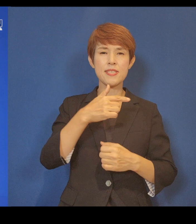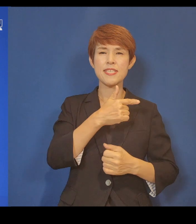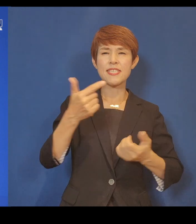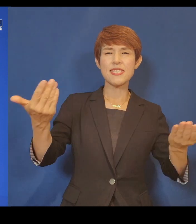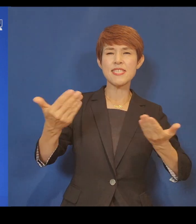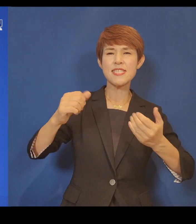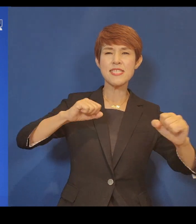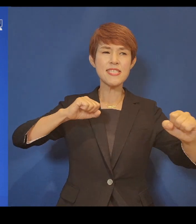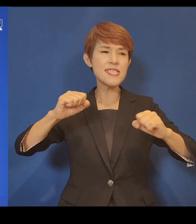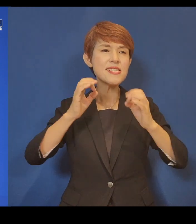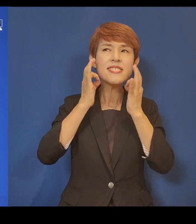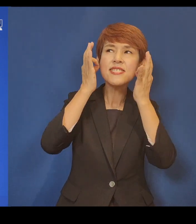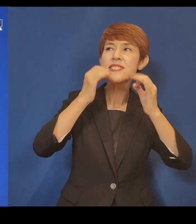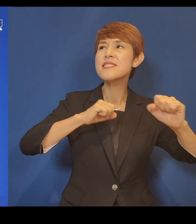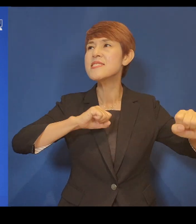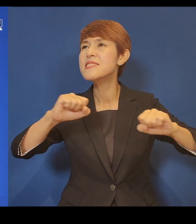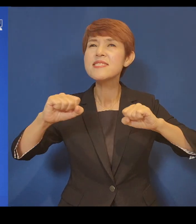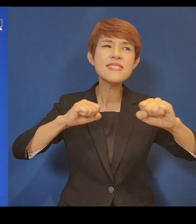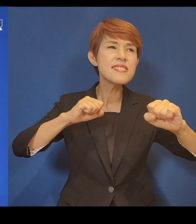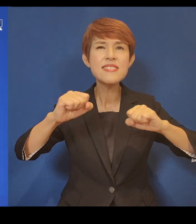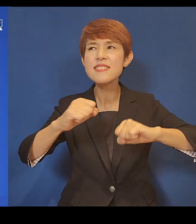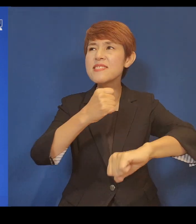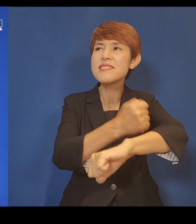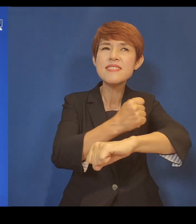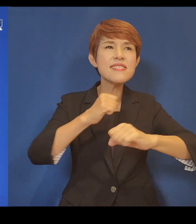하려고 엉뚱한 힘을 쓰고 있어요.